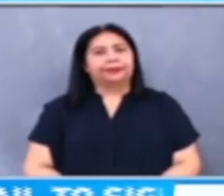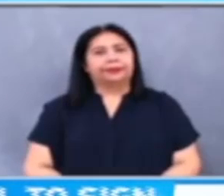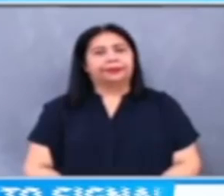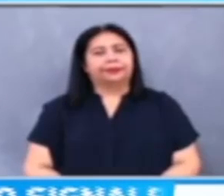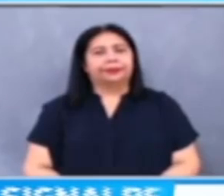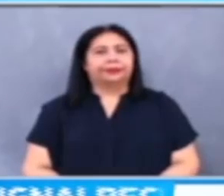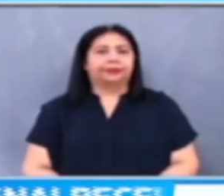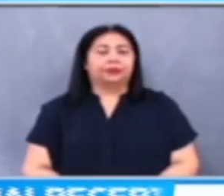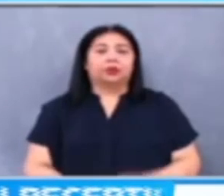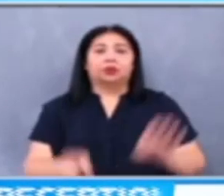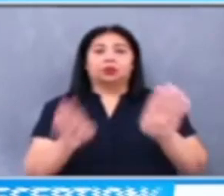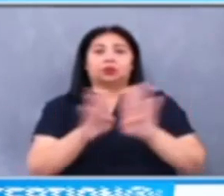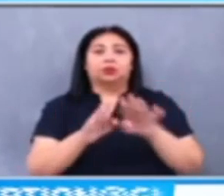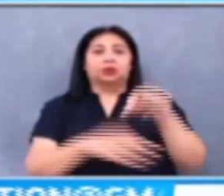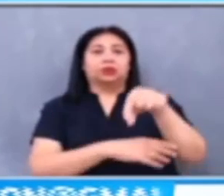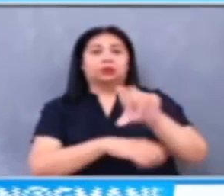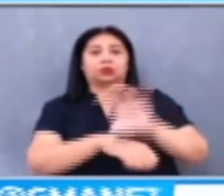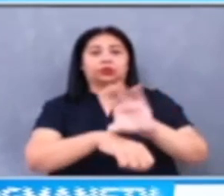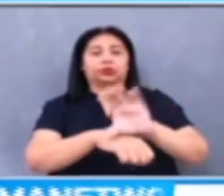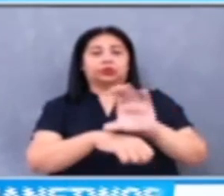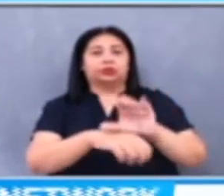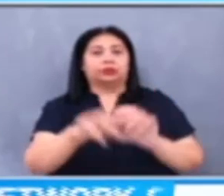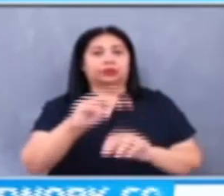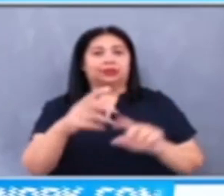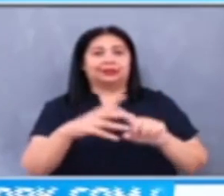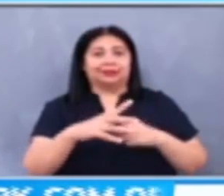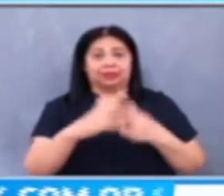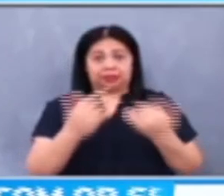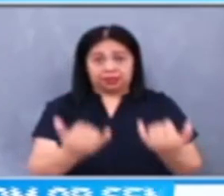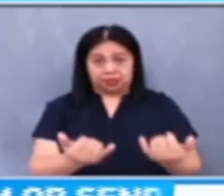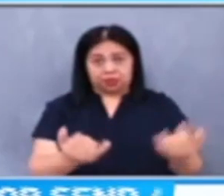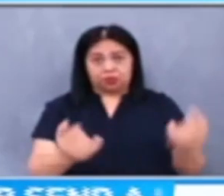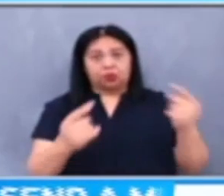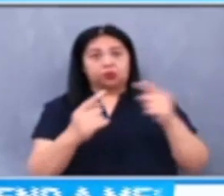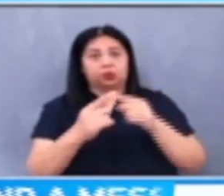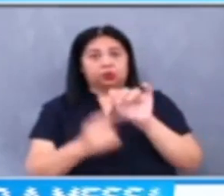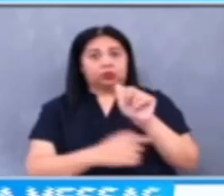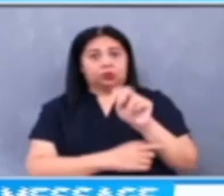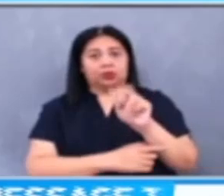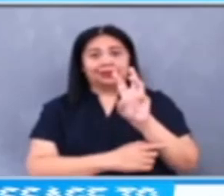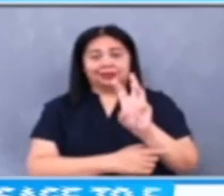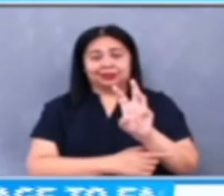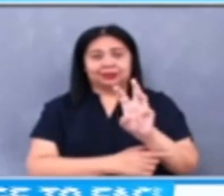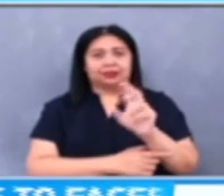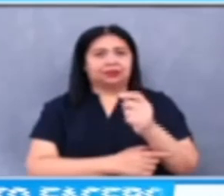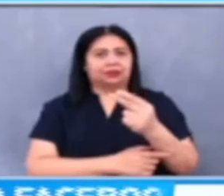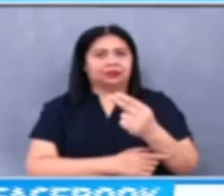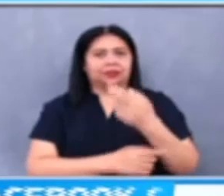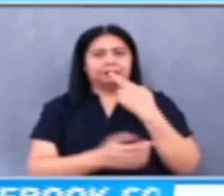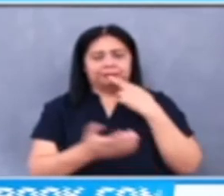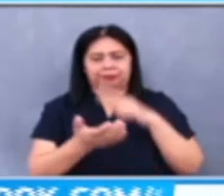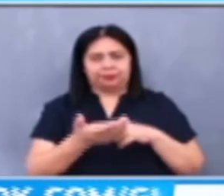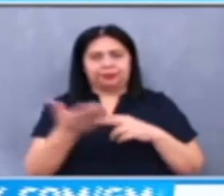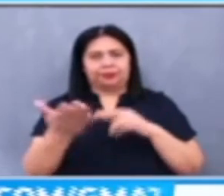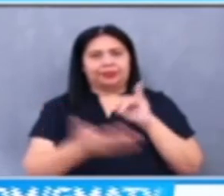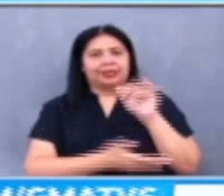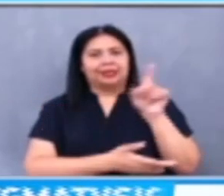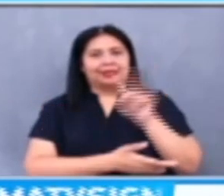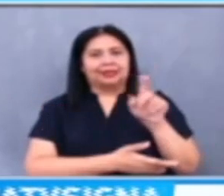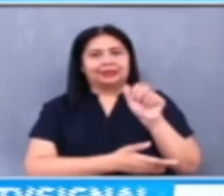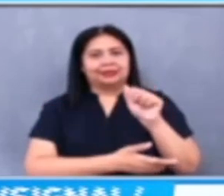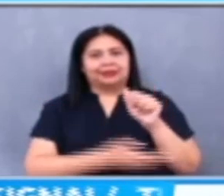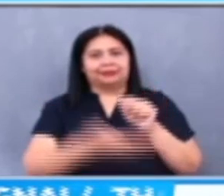Sarado muna ang Quiapo Church sa Maynila simula ngayong araw hanggang January 6, Huwebes. At may ulat on the spot si Isa Vendanyo Umali ng Super